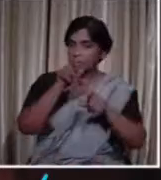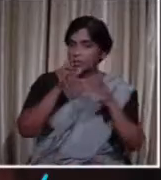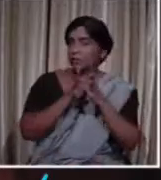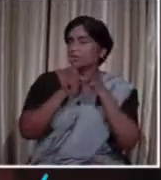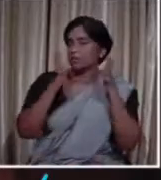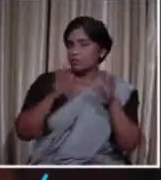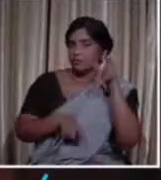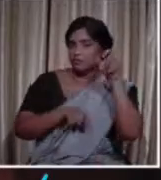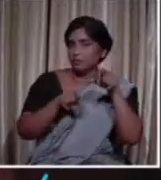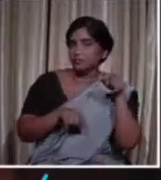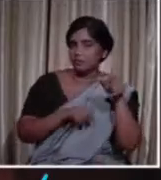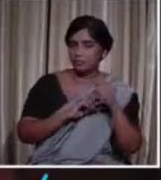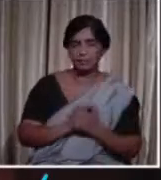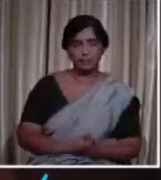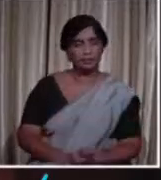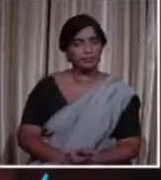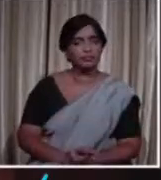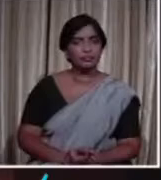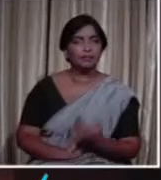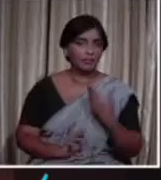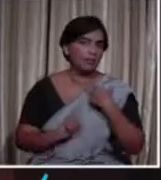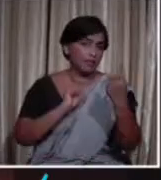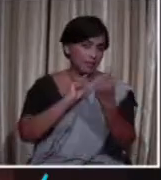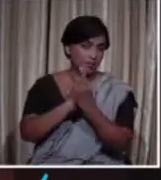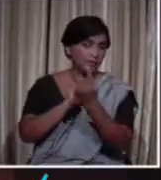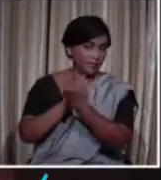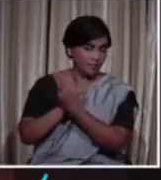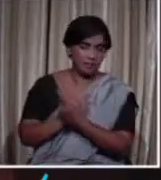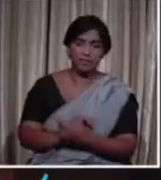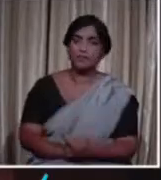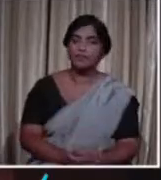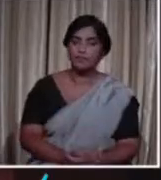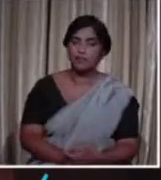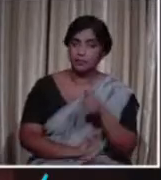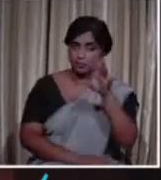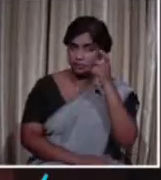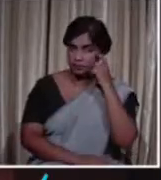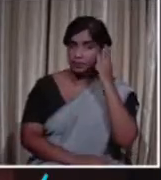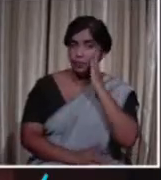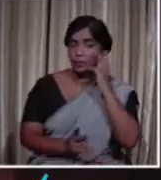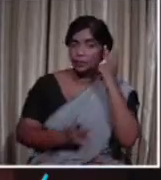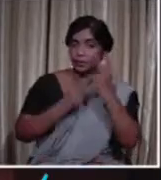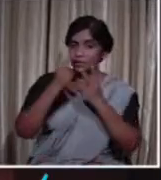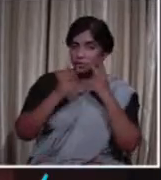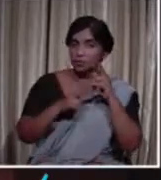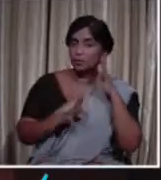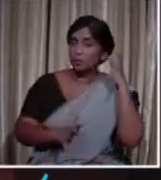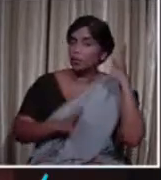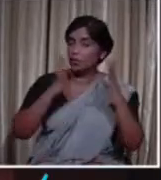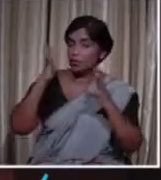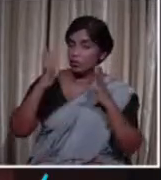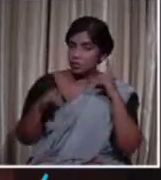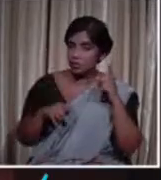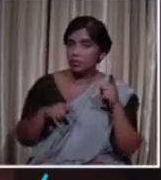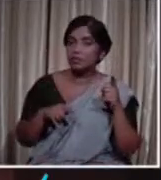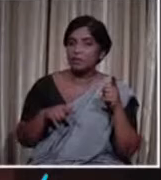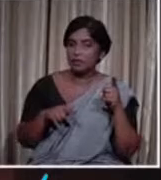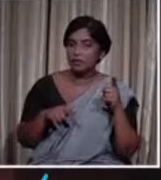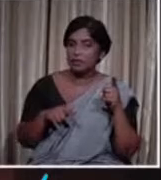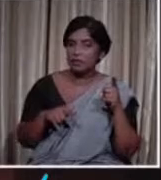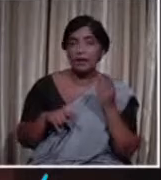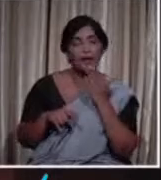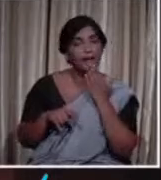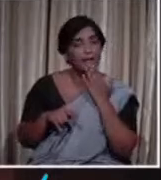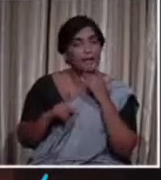ගණනාවක් මාව හමු වුණා. ඔබතුමා දන්නවා සංචාරක ශේෂ්ත්‍රය කියන්නේ ලෝකයේ